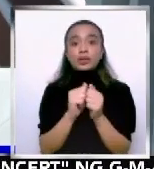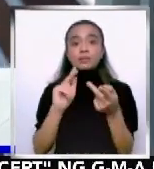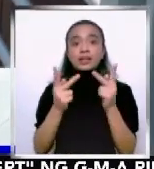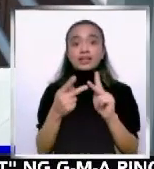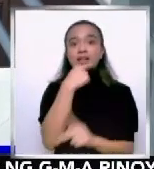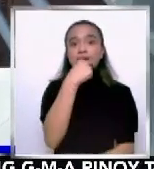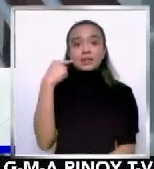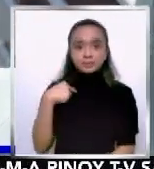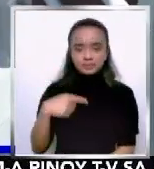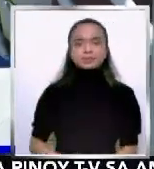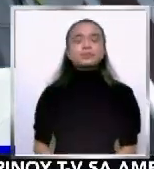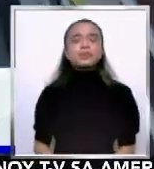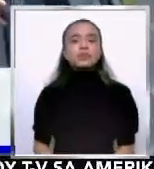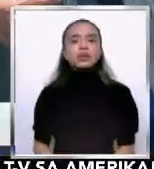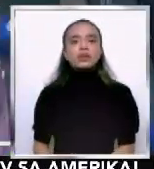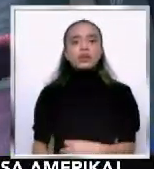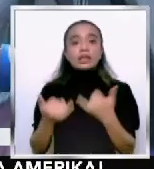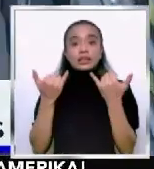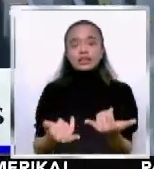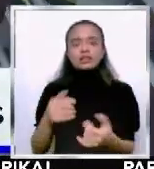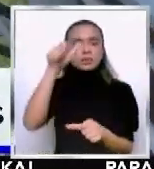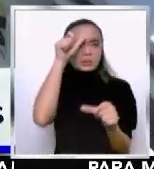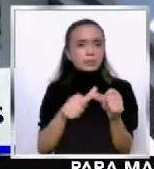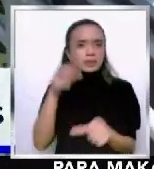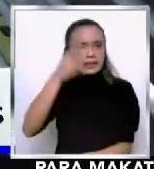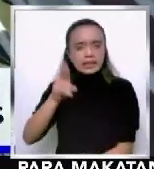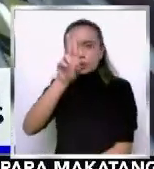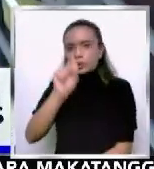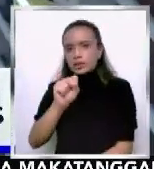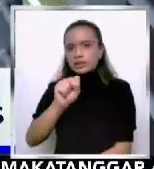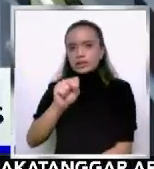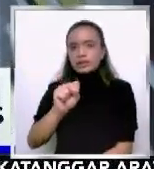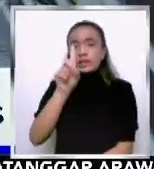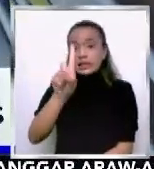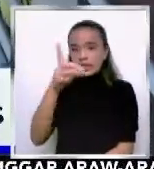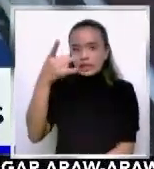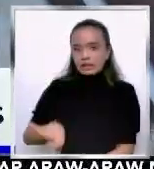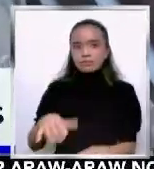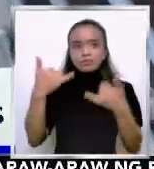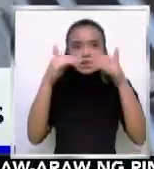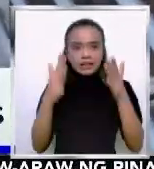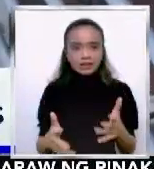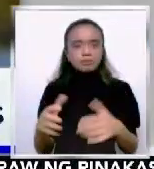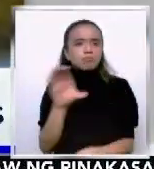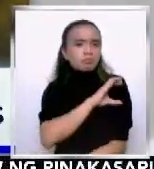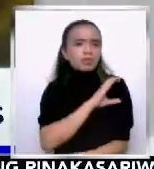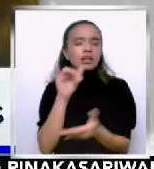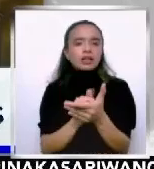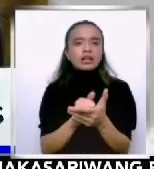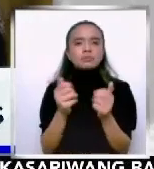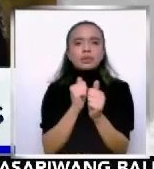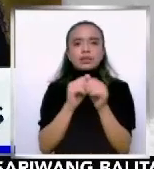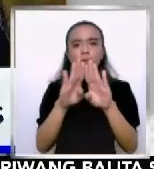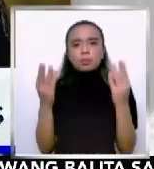Selekmetiva. Sa makasaysayang pagkapanalo ni Alex sa US Open Junior Girls Singles Championship, lalo raw itong nagbukas ng pinto para